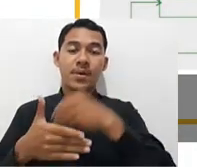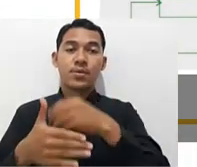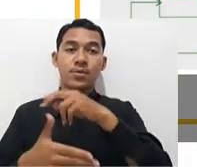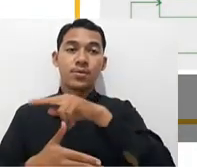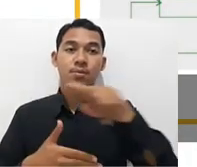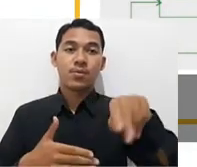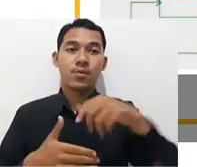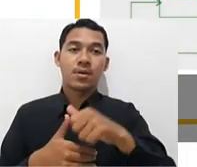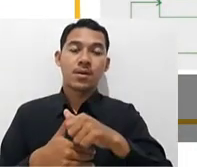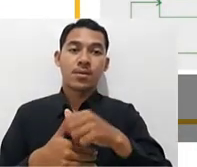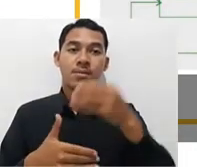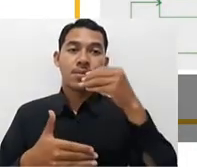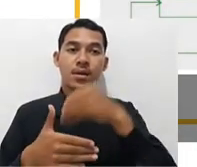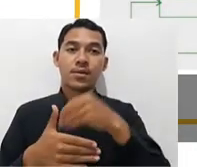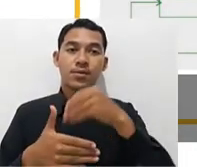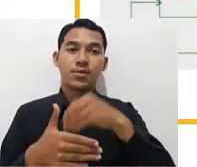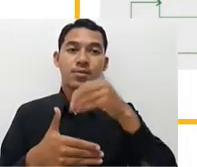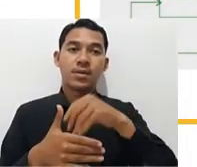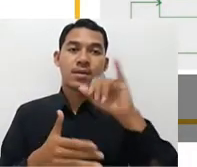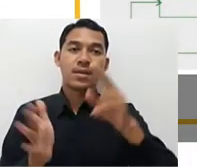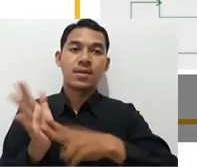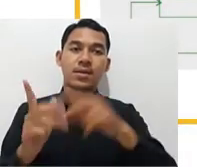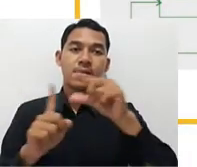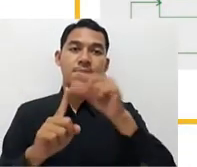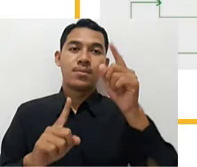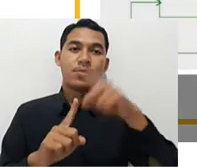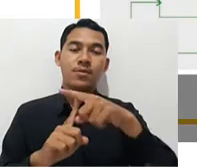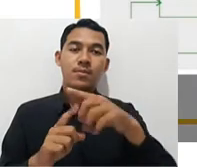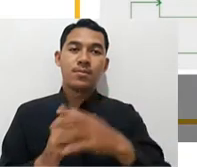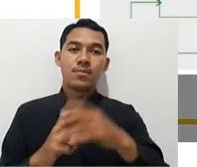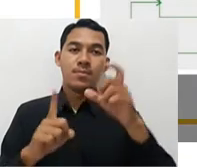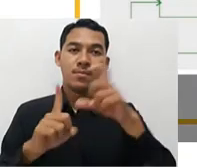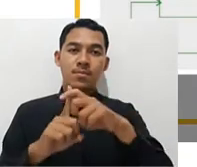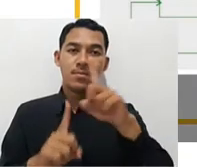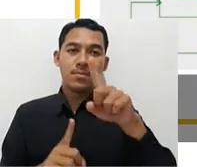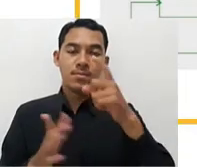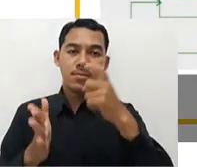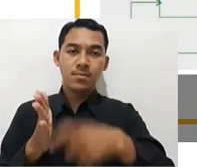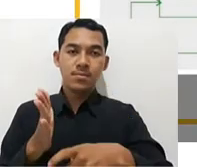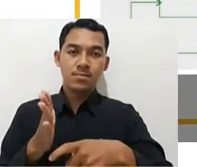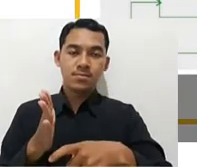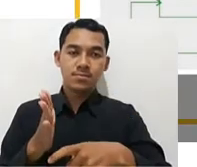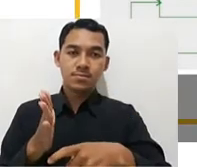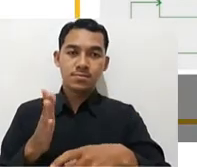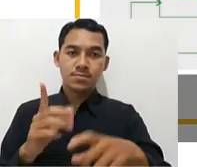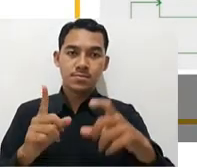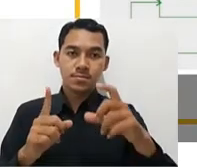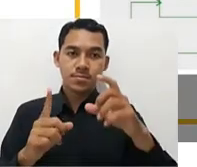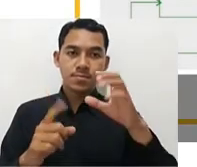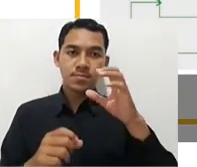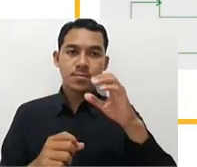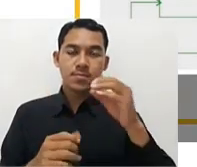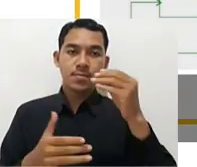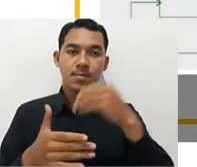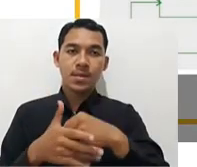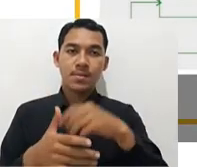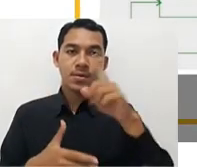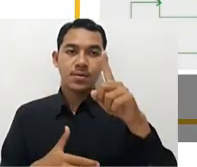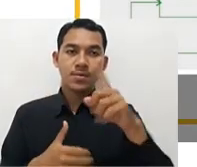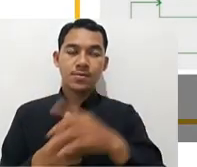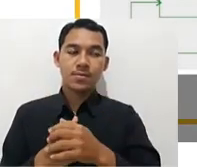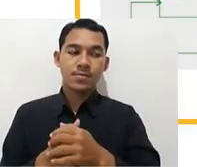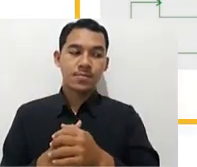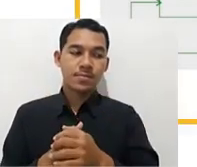Nah, masuk tuh inputnya. Sep. Nah, D1 ntar nilainya jadi 1, D1 kan nilainya langsung nih masuk nih sini 1.